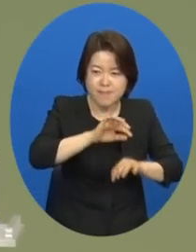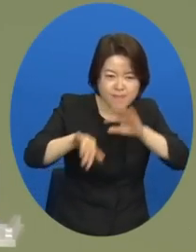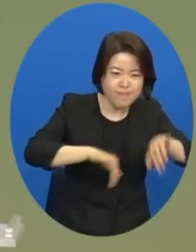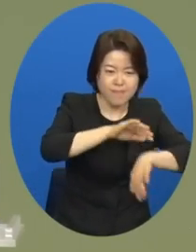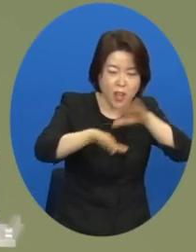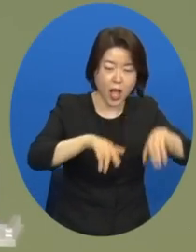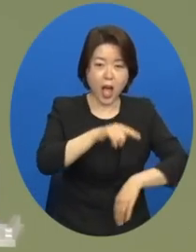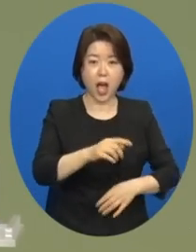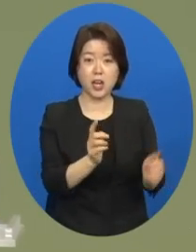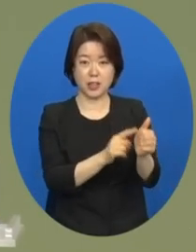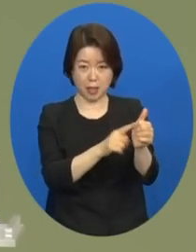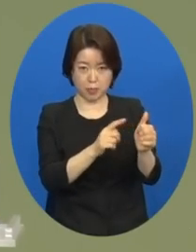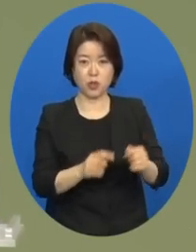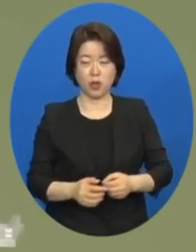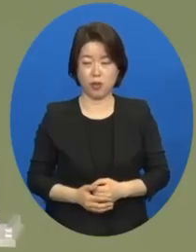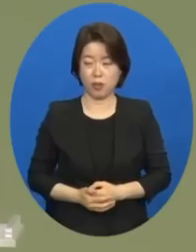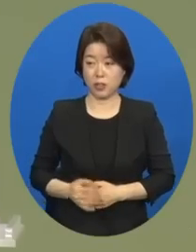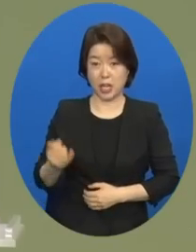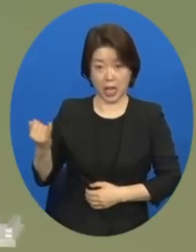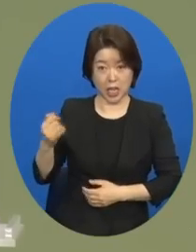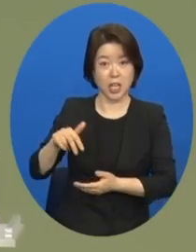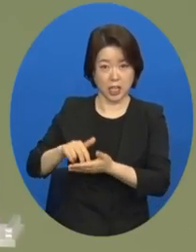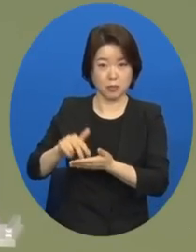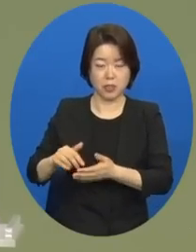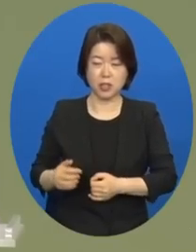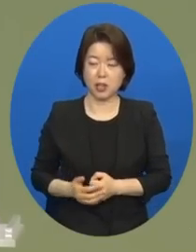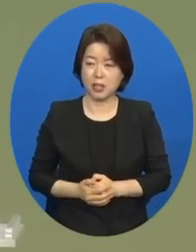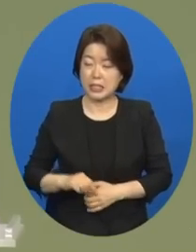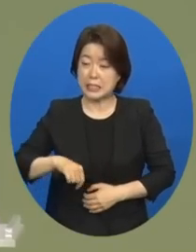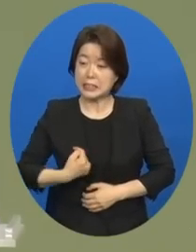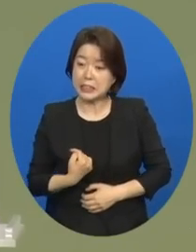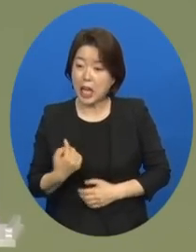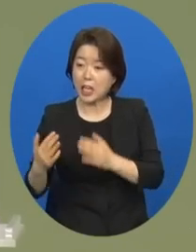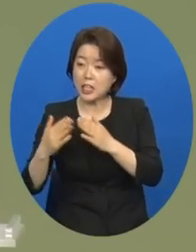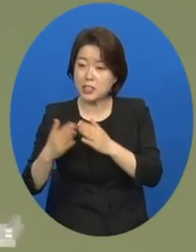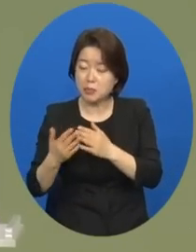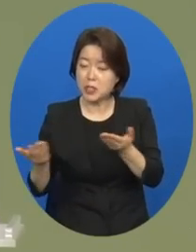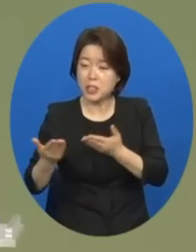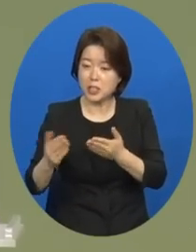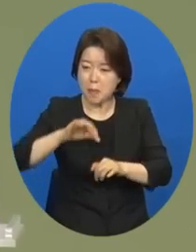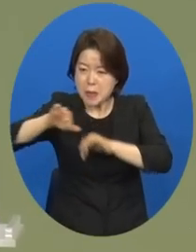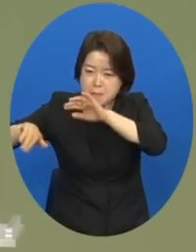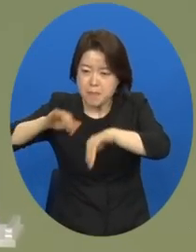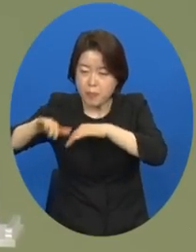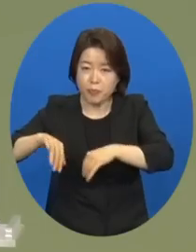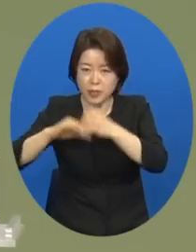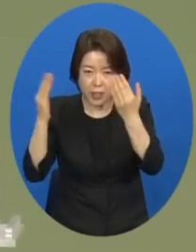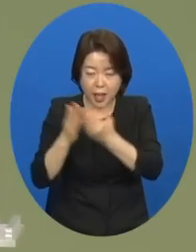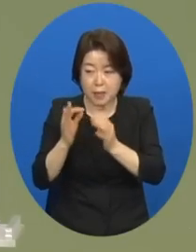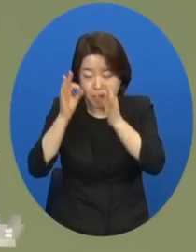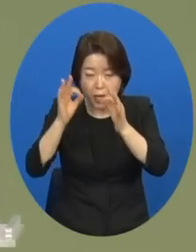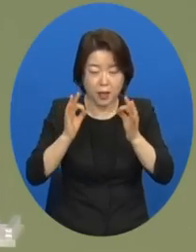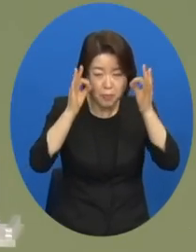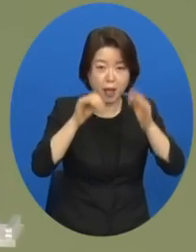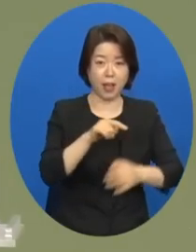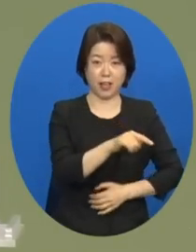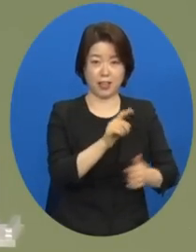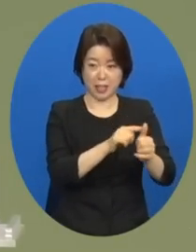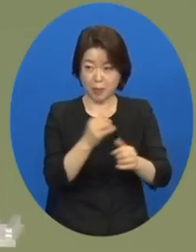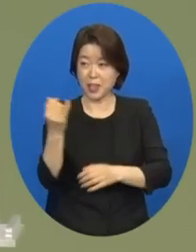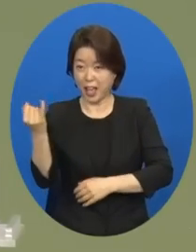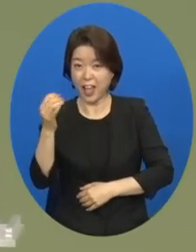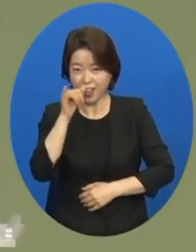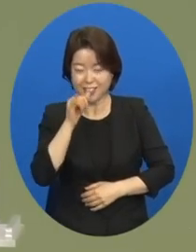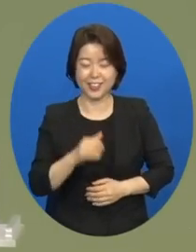또 아내들 있잖아요 친정이를 하면 물불안 가리고 그러니까 그 살아계는 그때 자식도